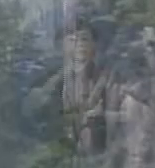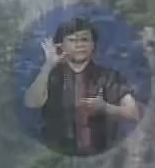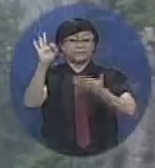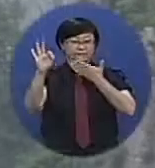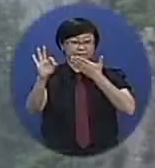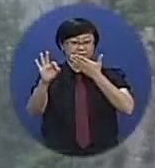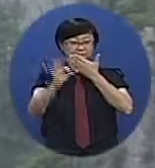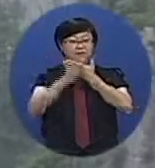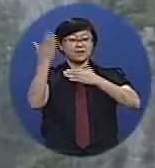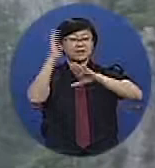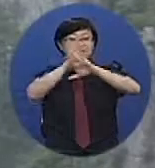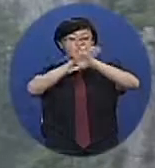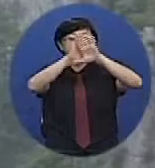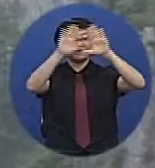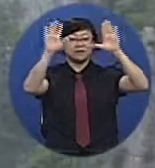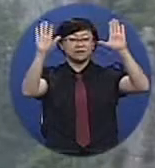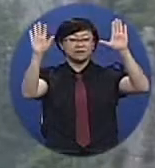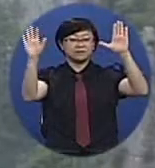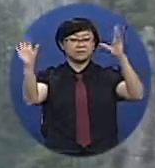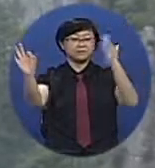내가 만일